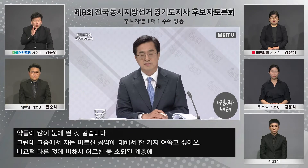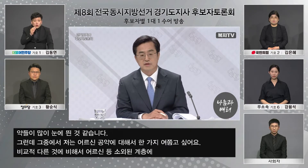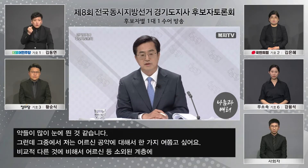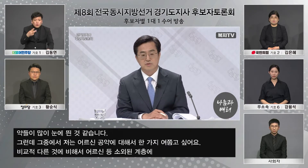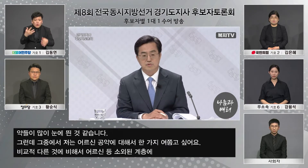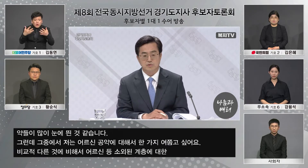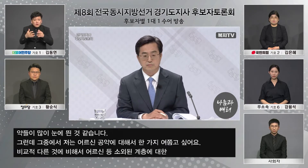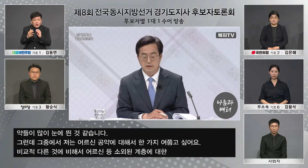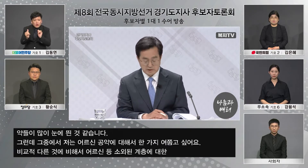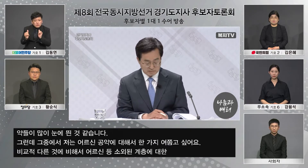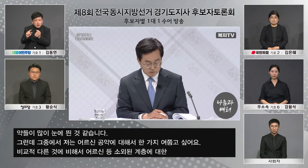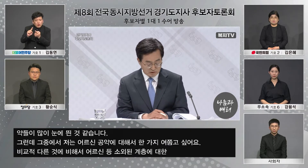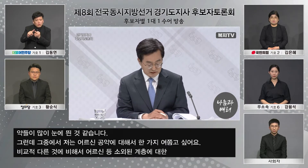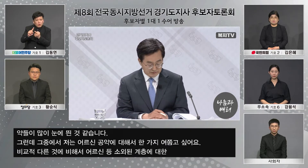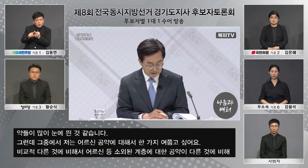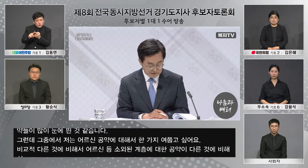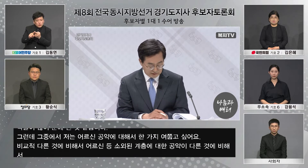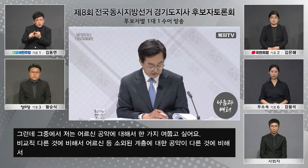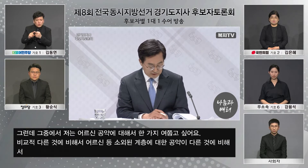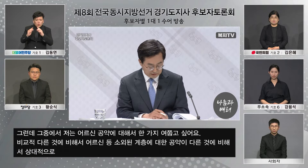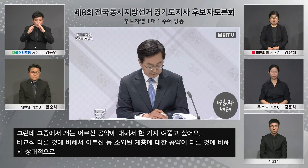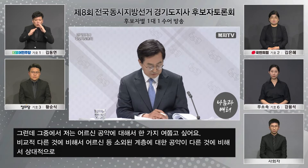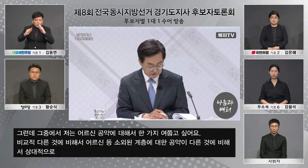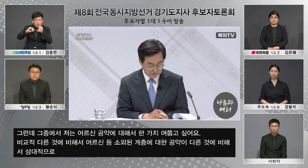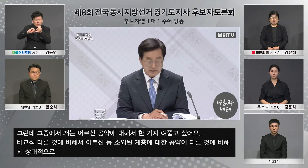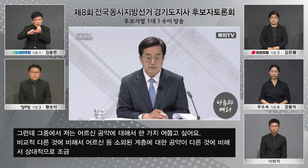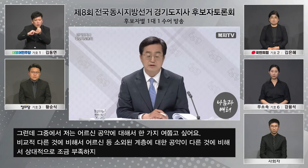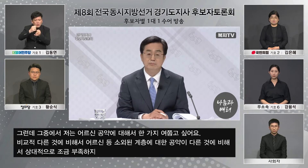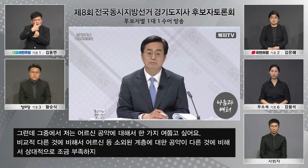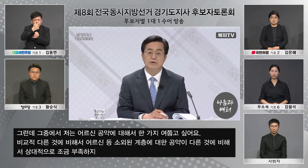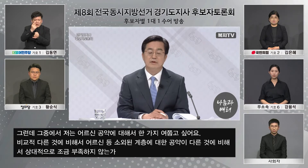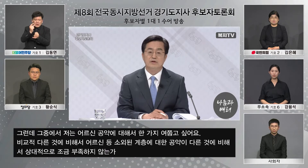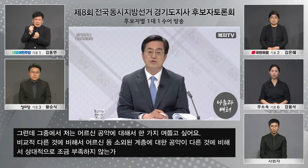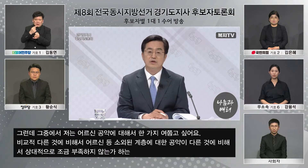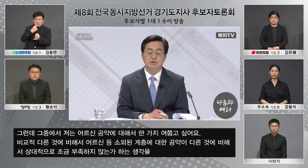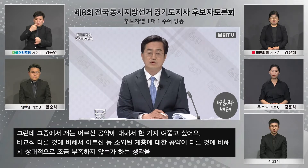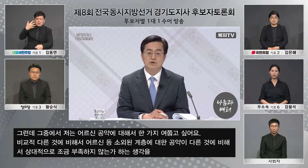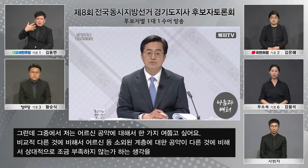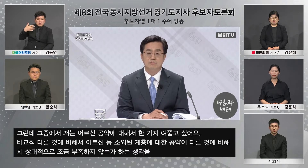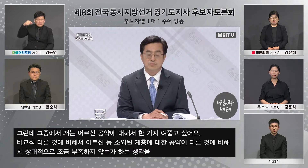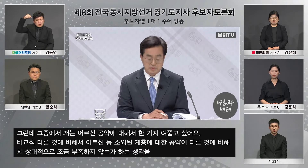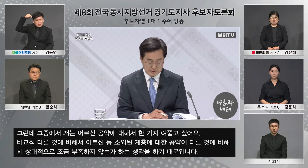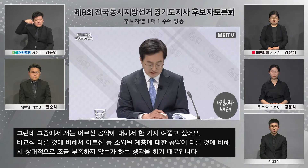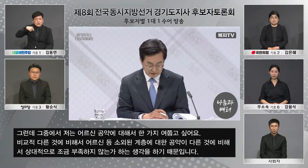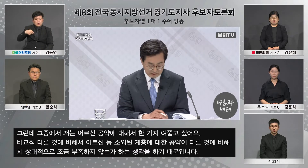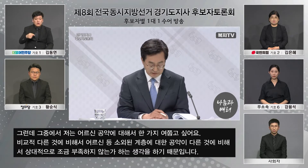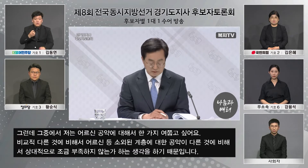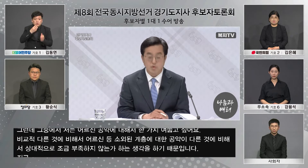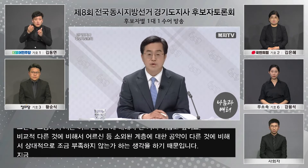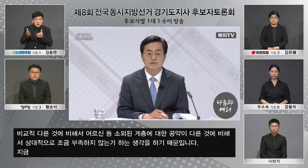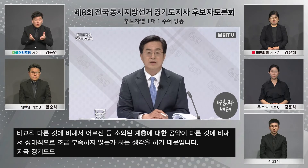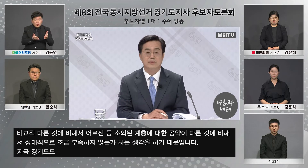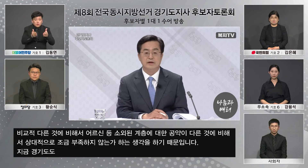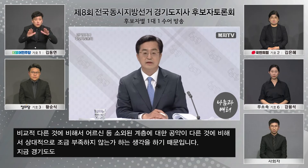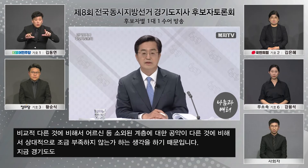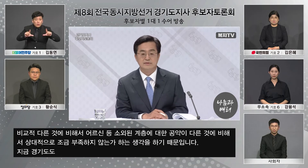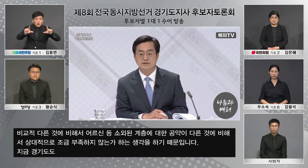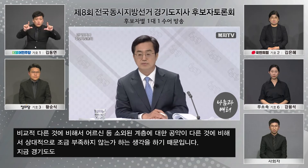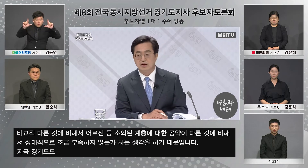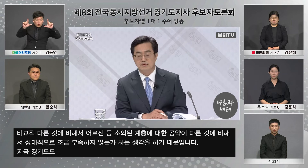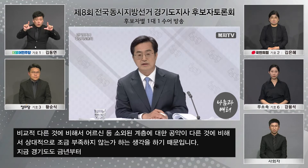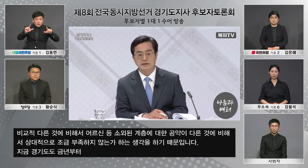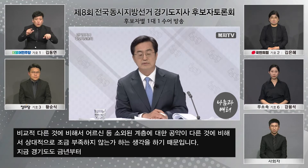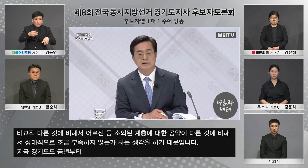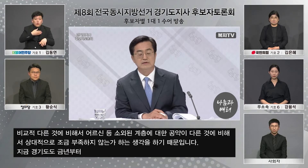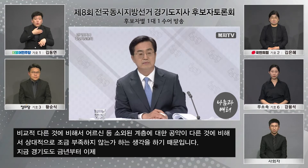것에 비해서는 상대적으로 조금 부족하지 않는가 하는 생각을 하기 때문입니다. 지금 경기도도 금년부터 이제 고령사회에